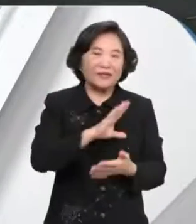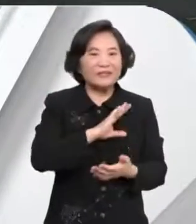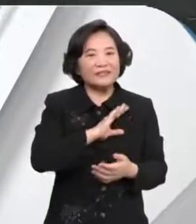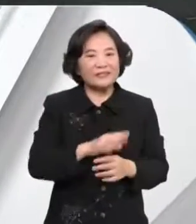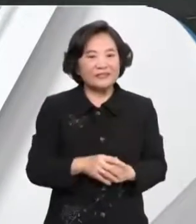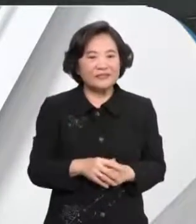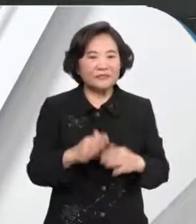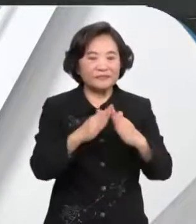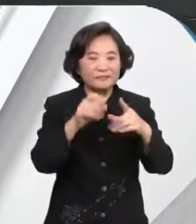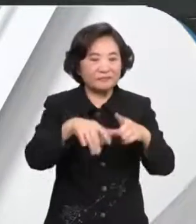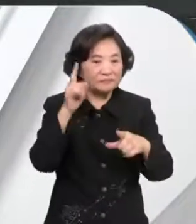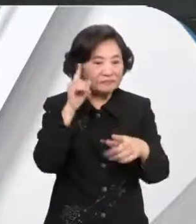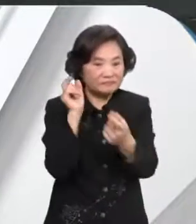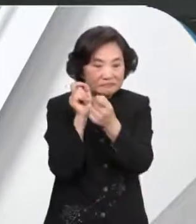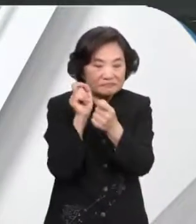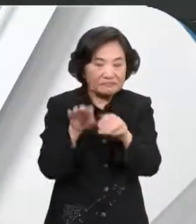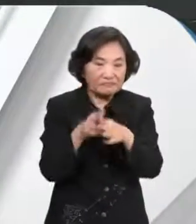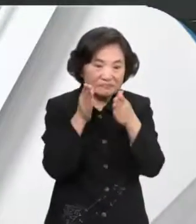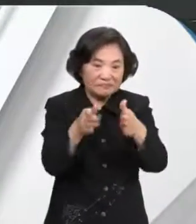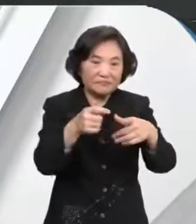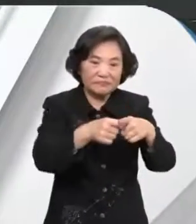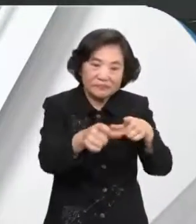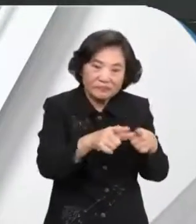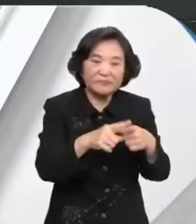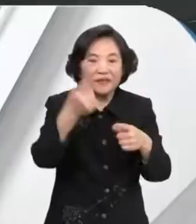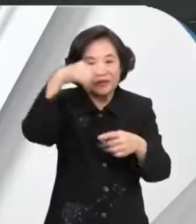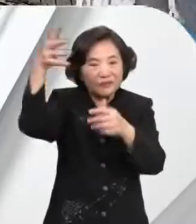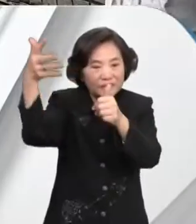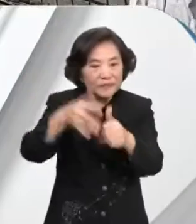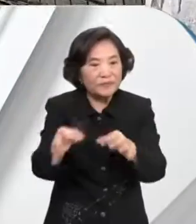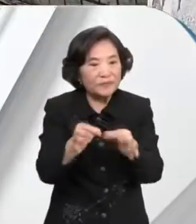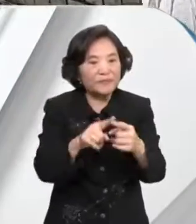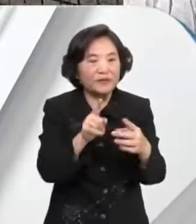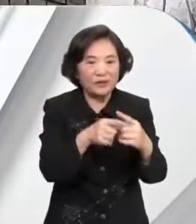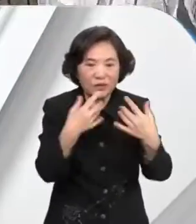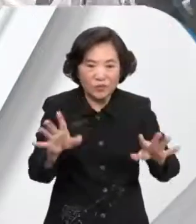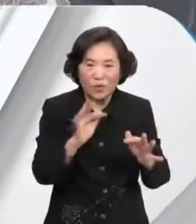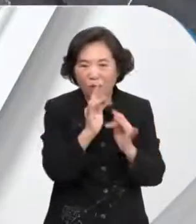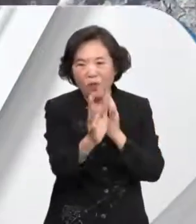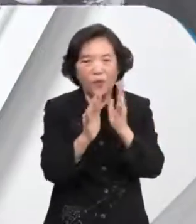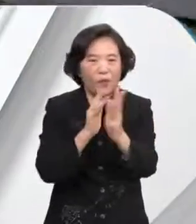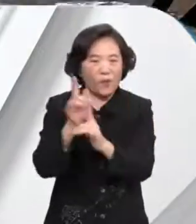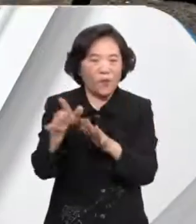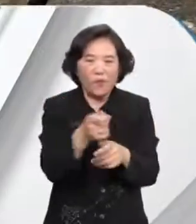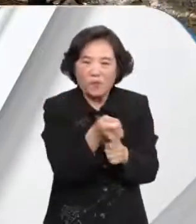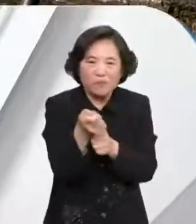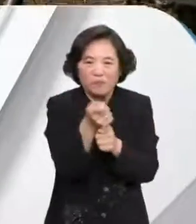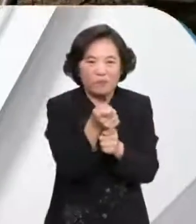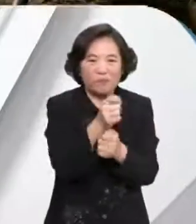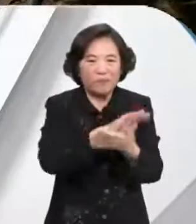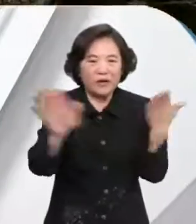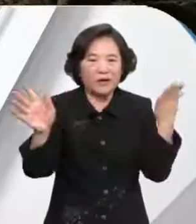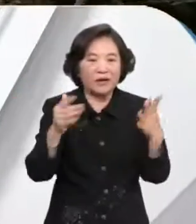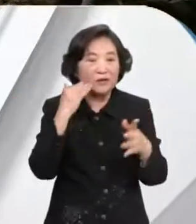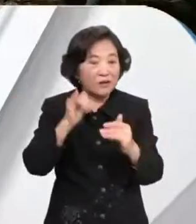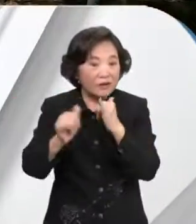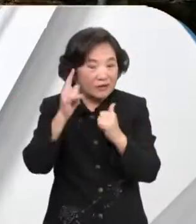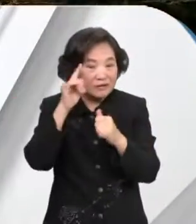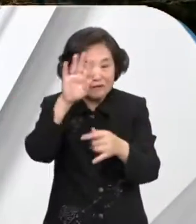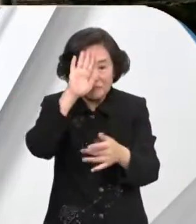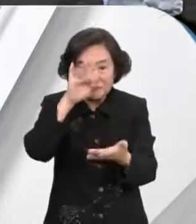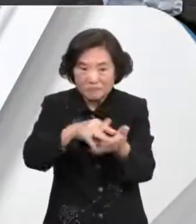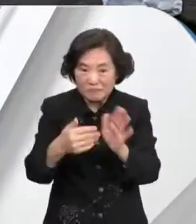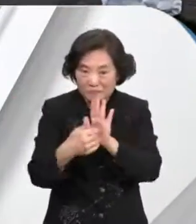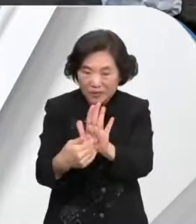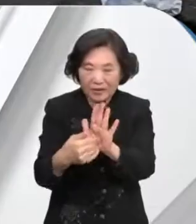市公所在近年来，因为陆陆续续针对公检同传统市场，也有人会较多来蔬菜来消毒，希望全面做好防疫，也做好